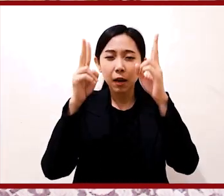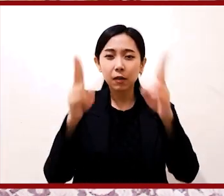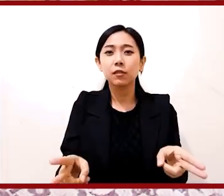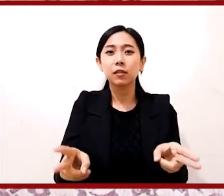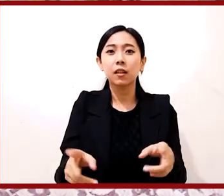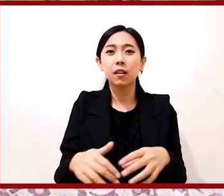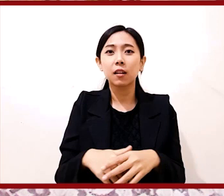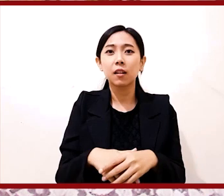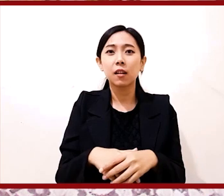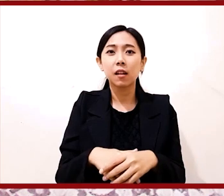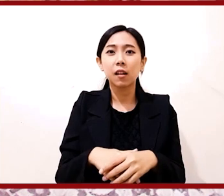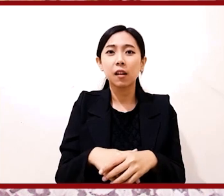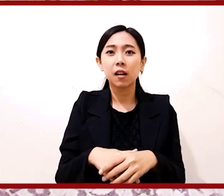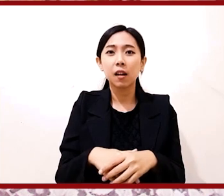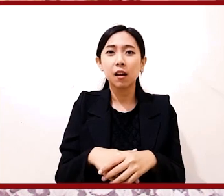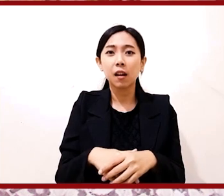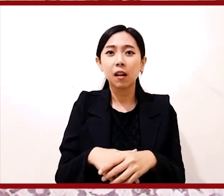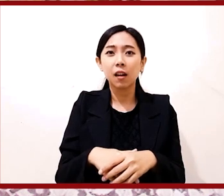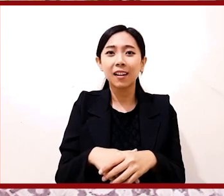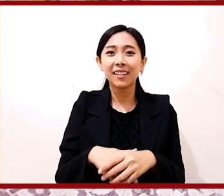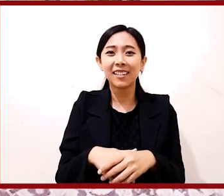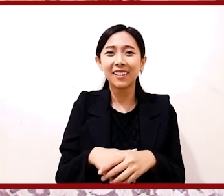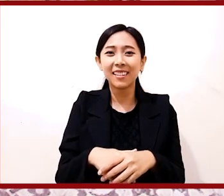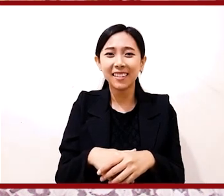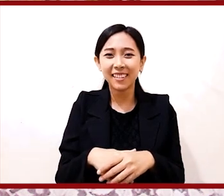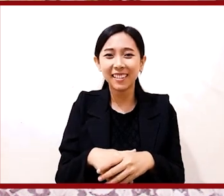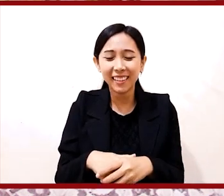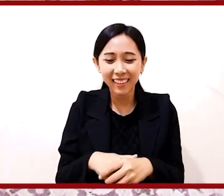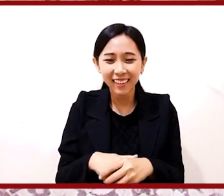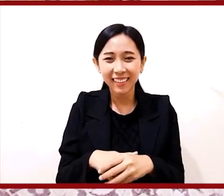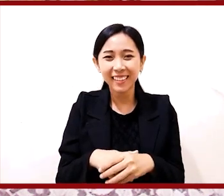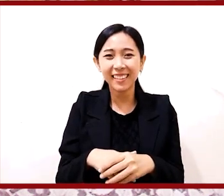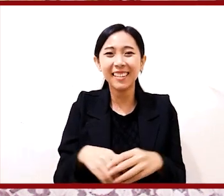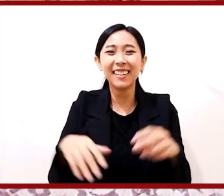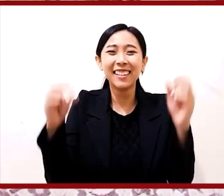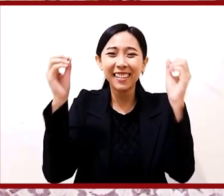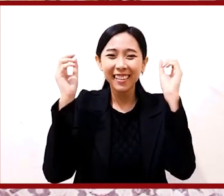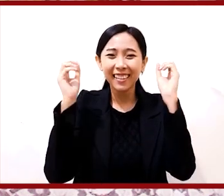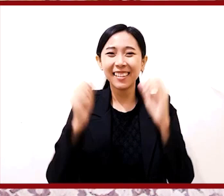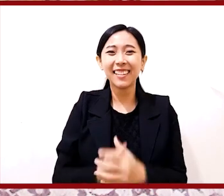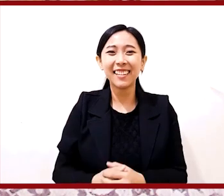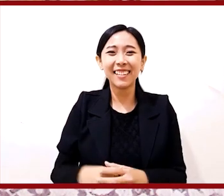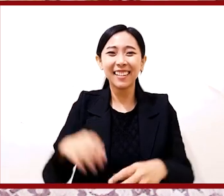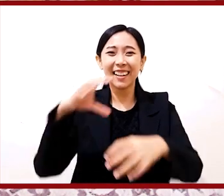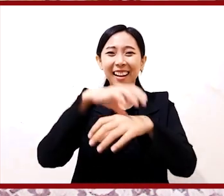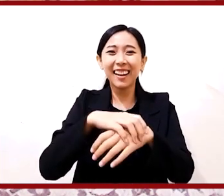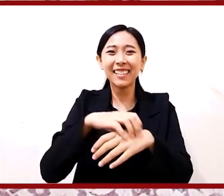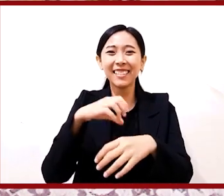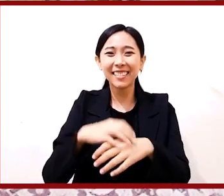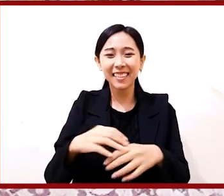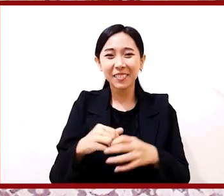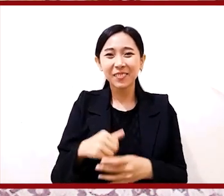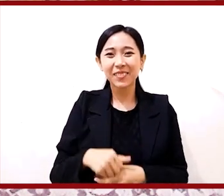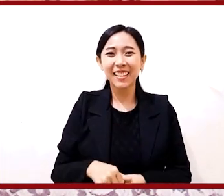manusia, khususnya dengan orang di Sumatera Utara yang kenal dengan Saksang B1, di Manado